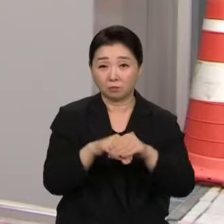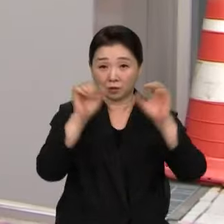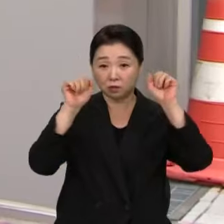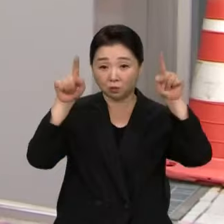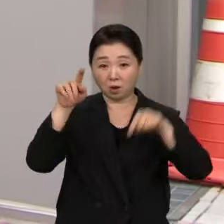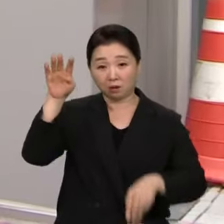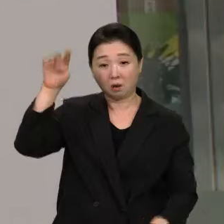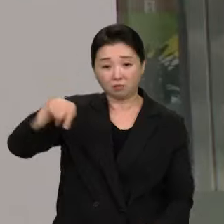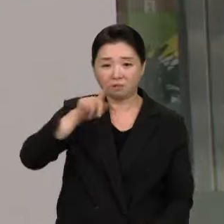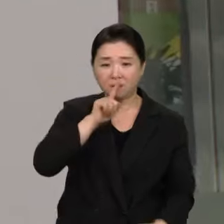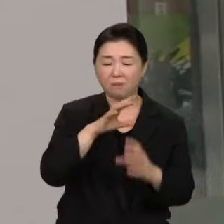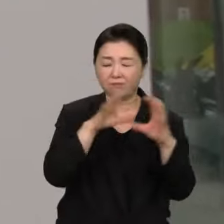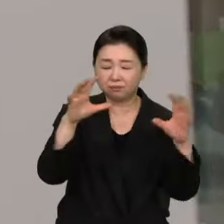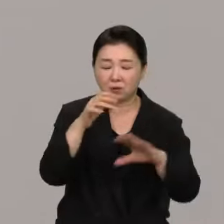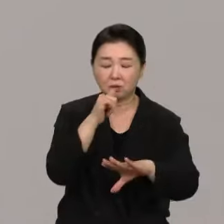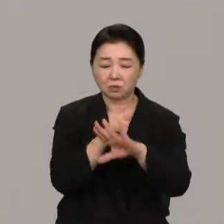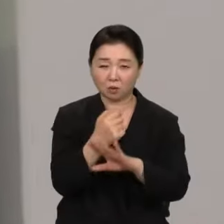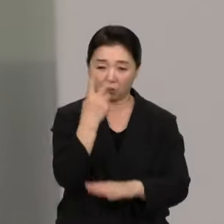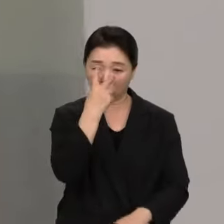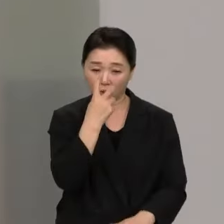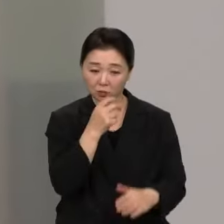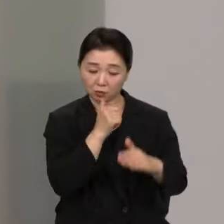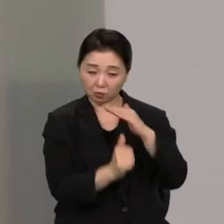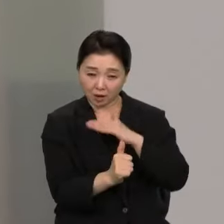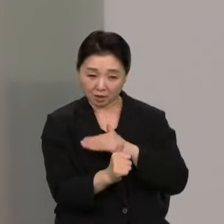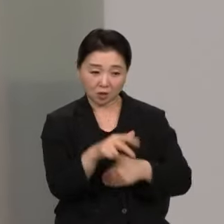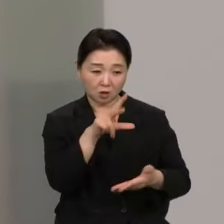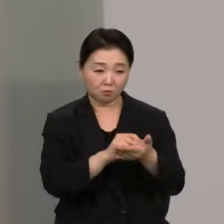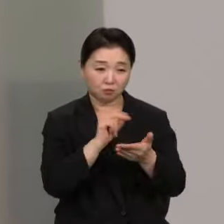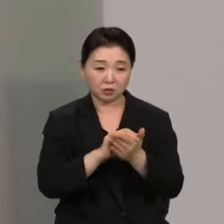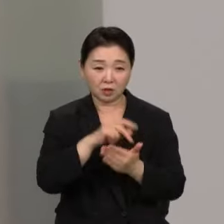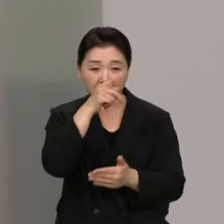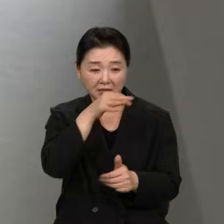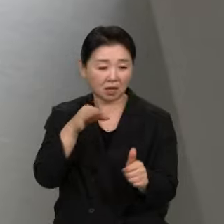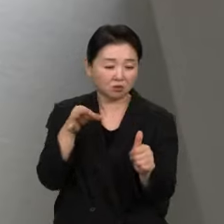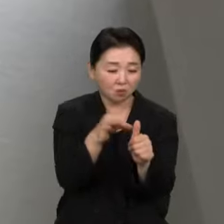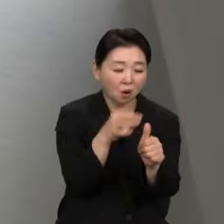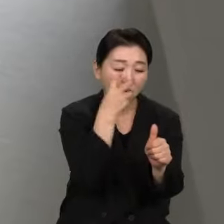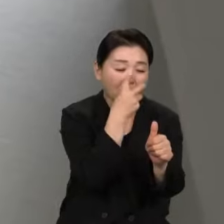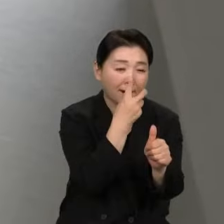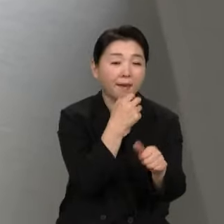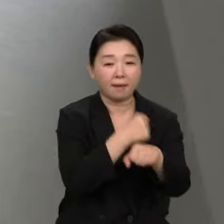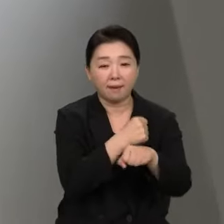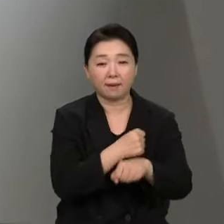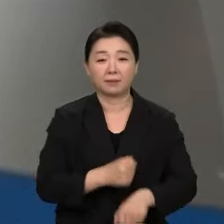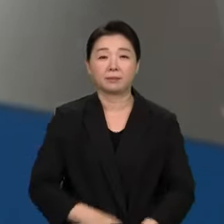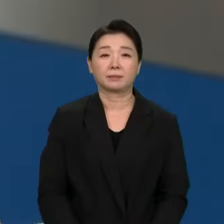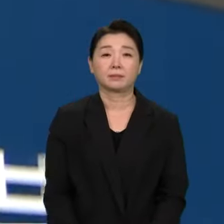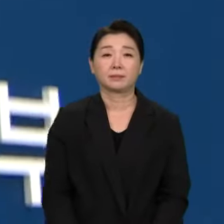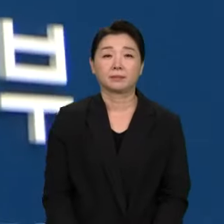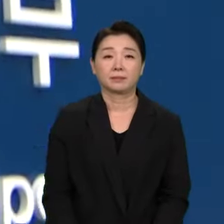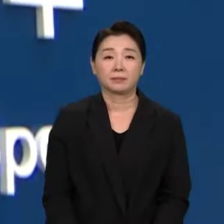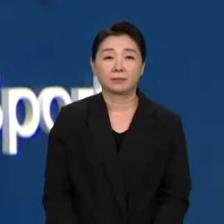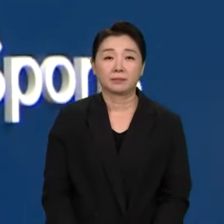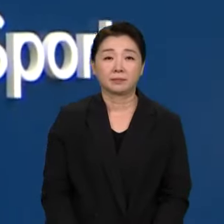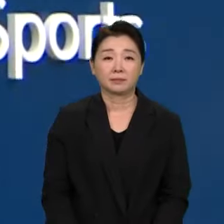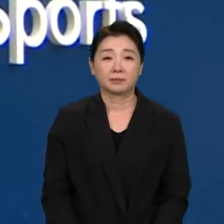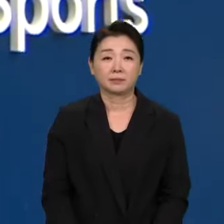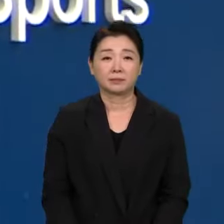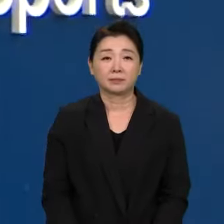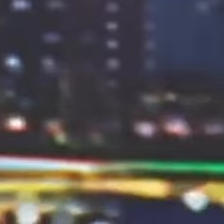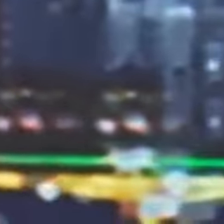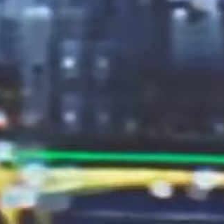계속되자 선수 관리의 문제부터 보조금 관리 실태까지 조사에 나섰습니다. JTBC 홍종입니다.